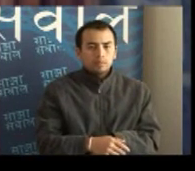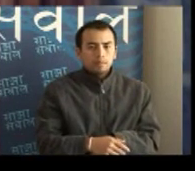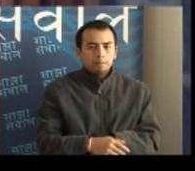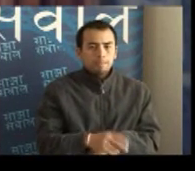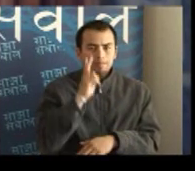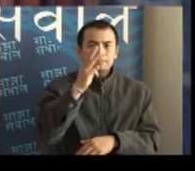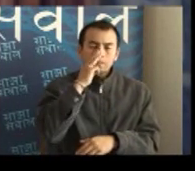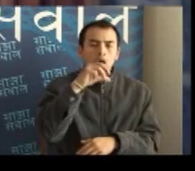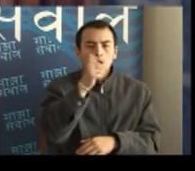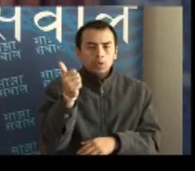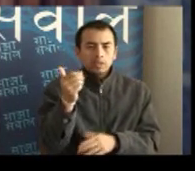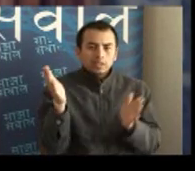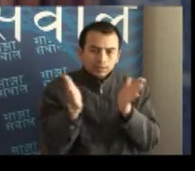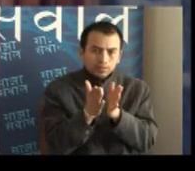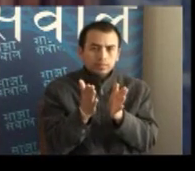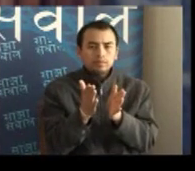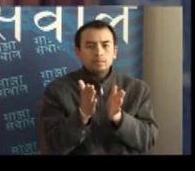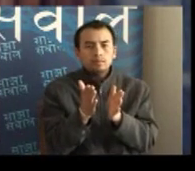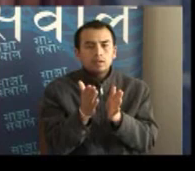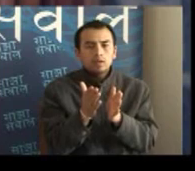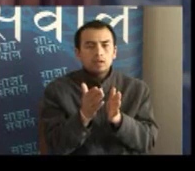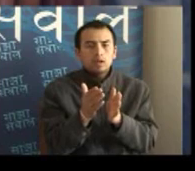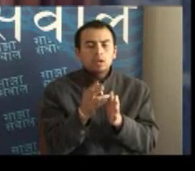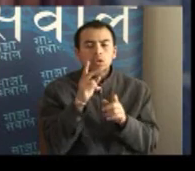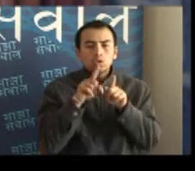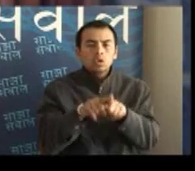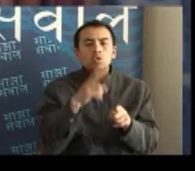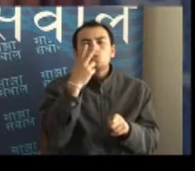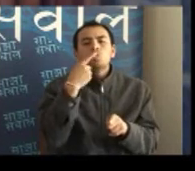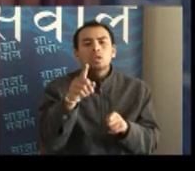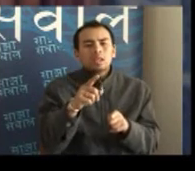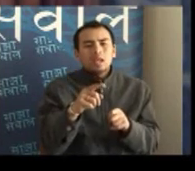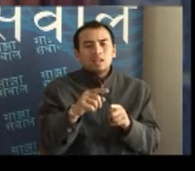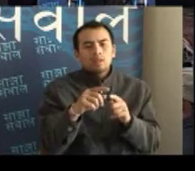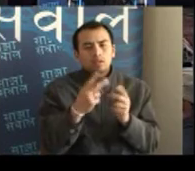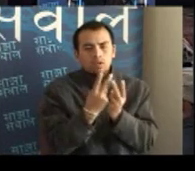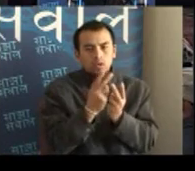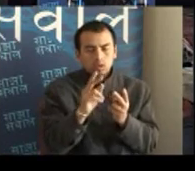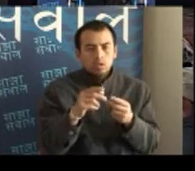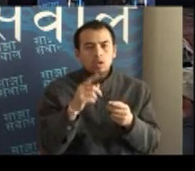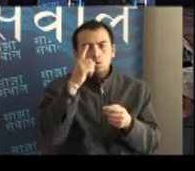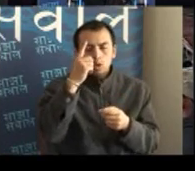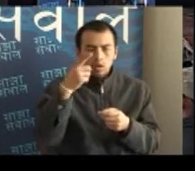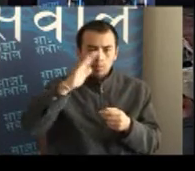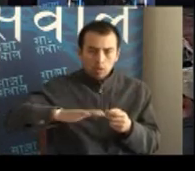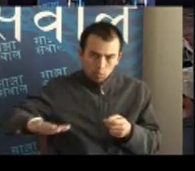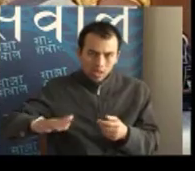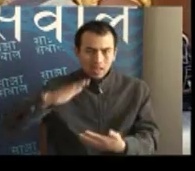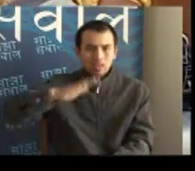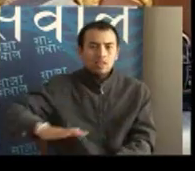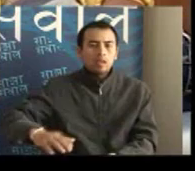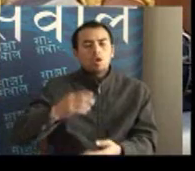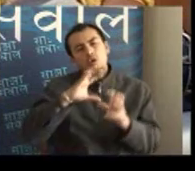त्यसमा चाहिँ अर्को एउटा सानो मैले एउटा टु भन्छु, त्यसको लगायत हामी चाहिँ दुईवटा छ सेक्टर छ, एउटा चाहिँ हाम्रो होचापुर्का पनि लगभग हाम्रो